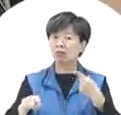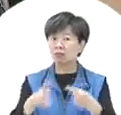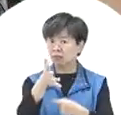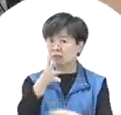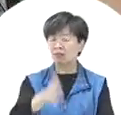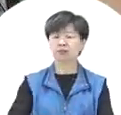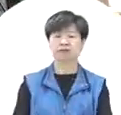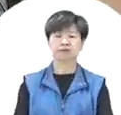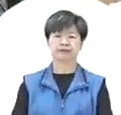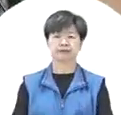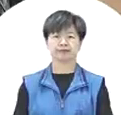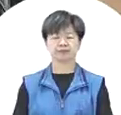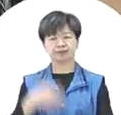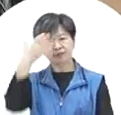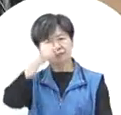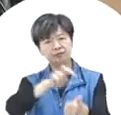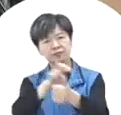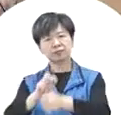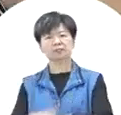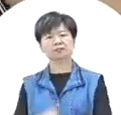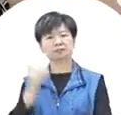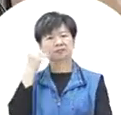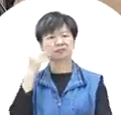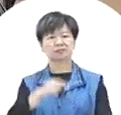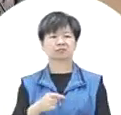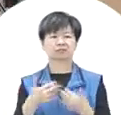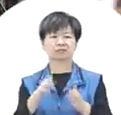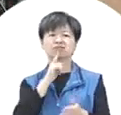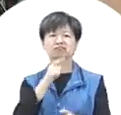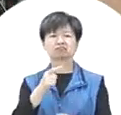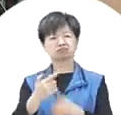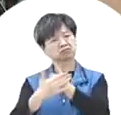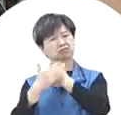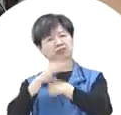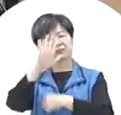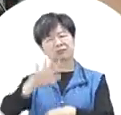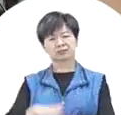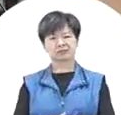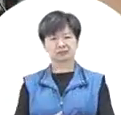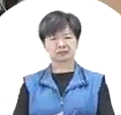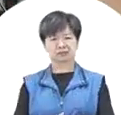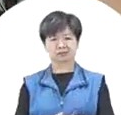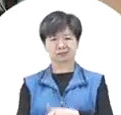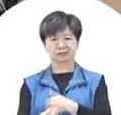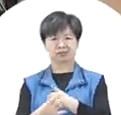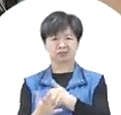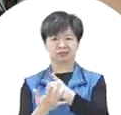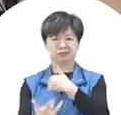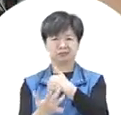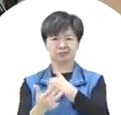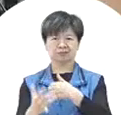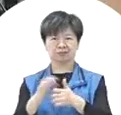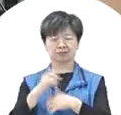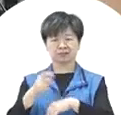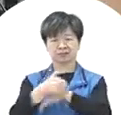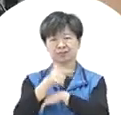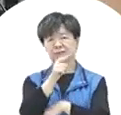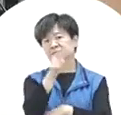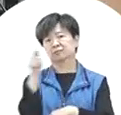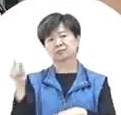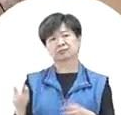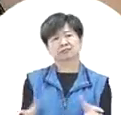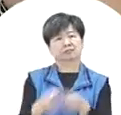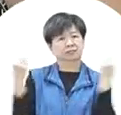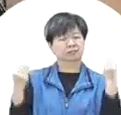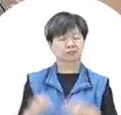因为照顾长辈。 你都卖编好官啦，你都卖搞安编，你搞完你讲你讲偏乡非三非四的，我免编去调，因为无需要啊。